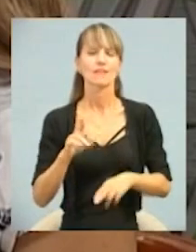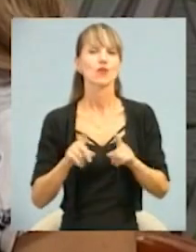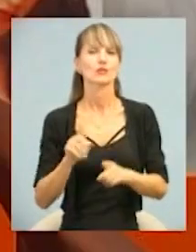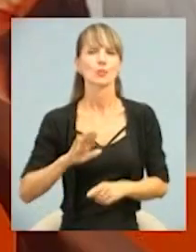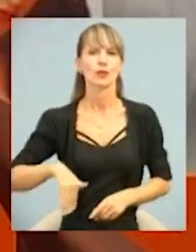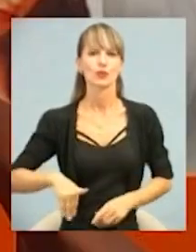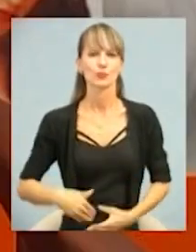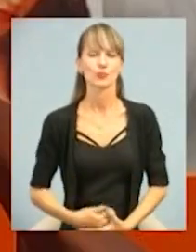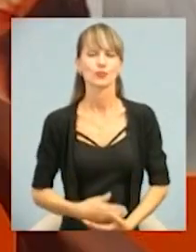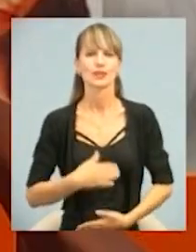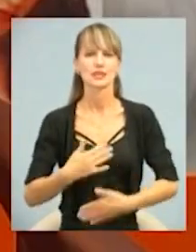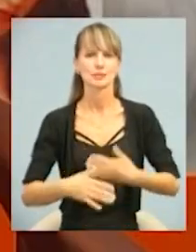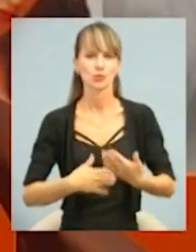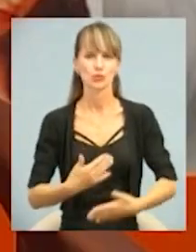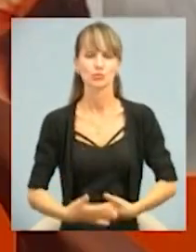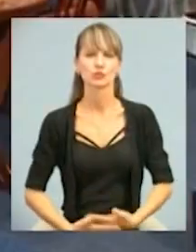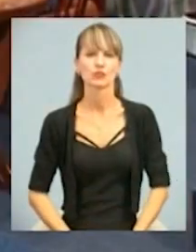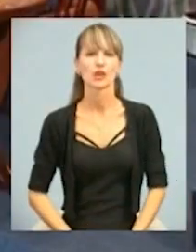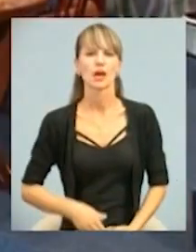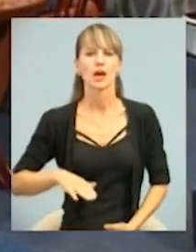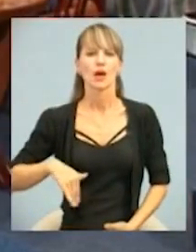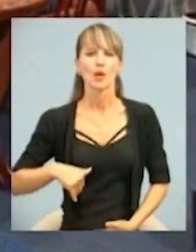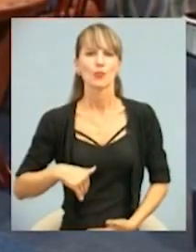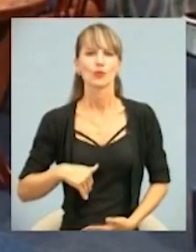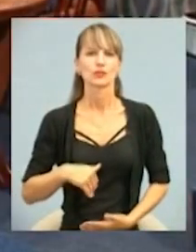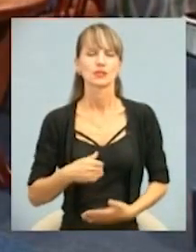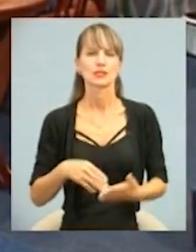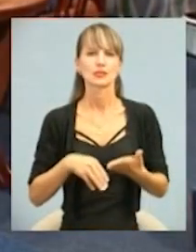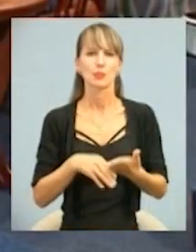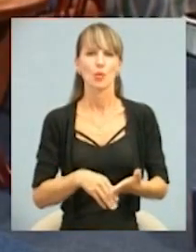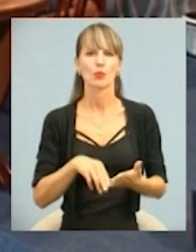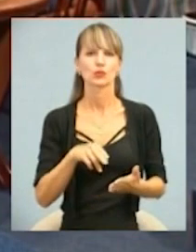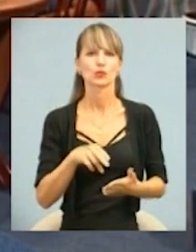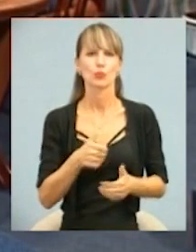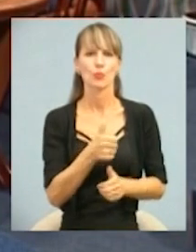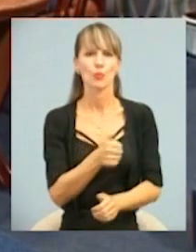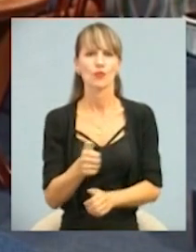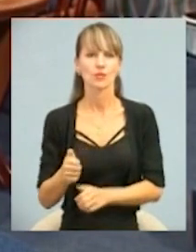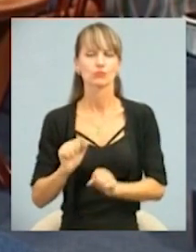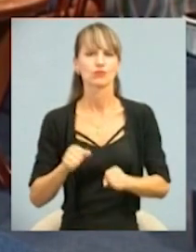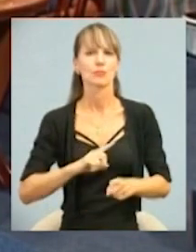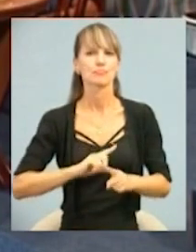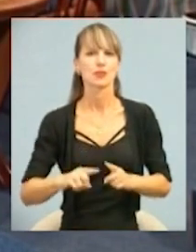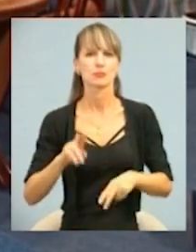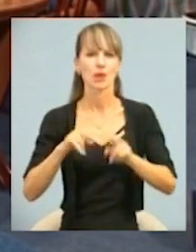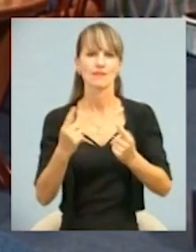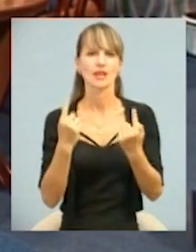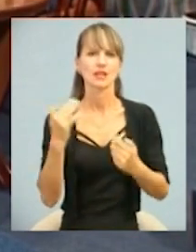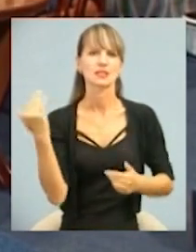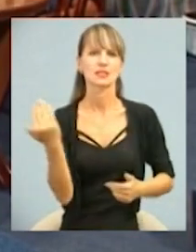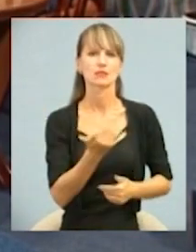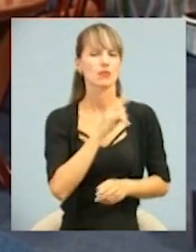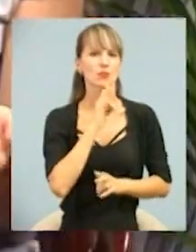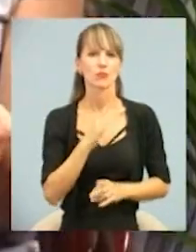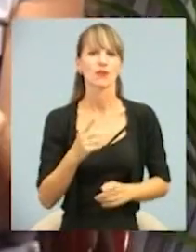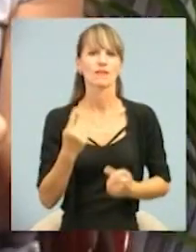потім? Змішують? Так. А потім, завдяки, дивись, саме пульверизатору, можна дуже-дуже швидко пофарбувати велику стіну. Ми ж не будемо